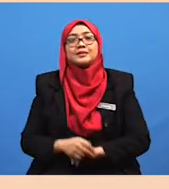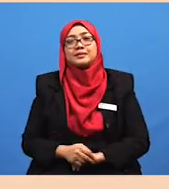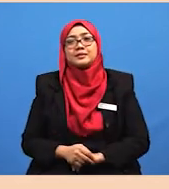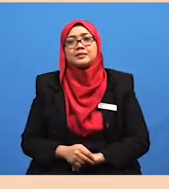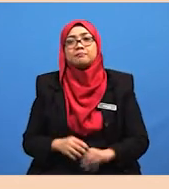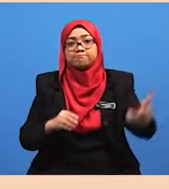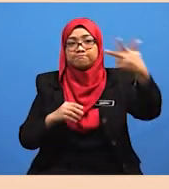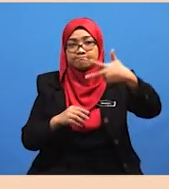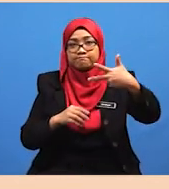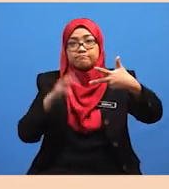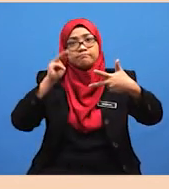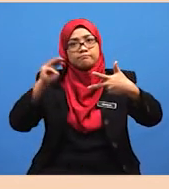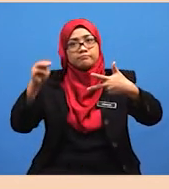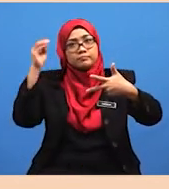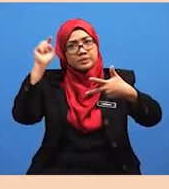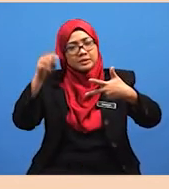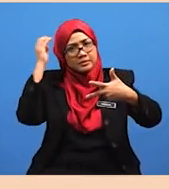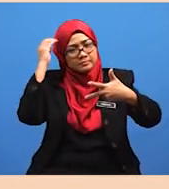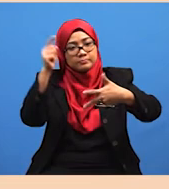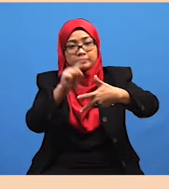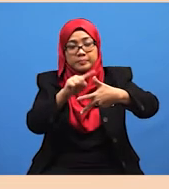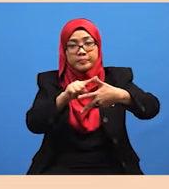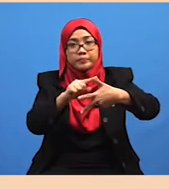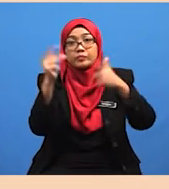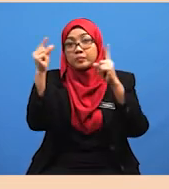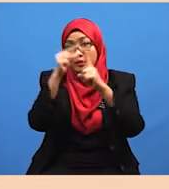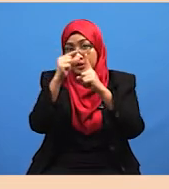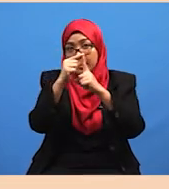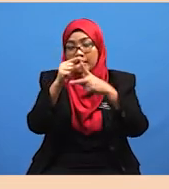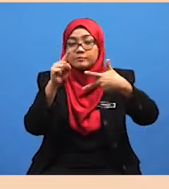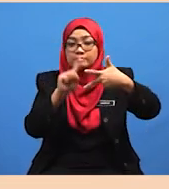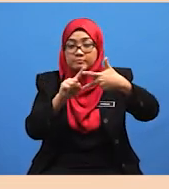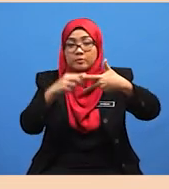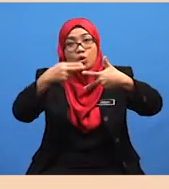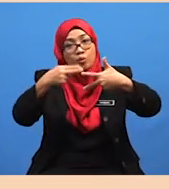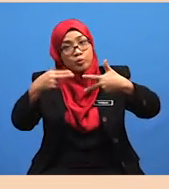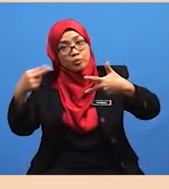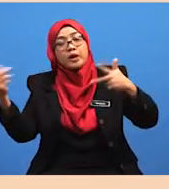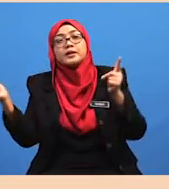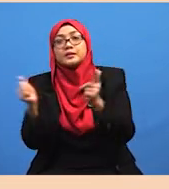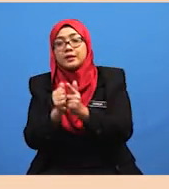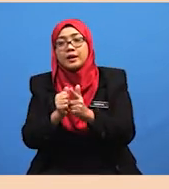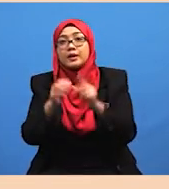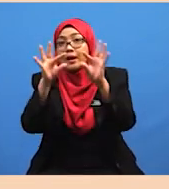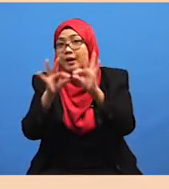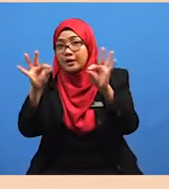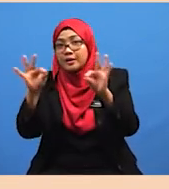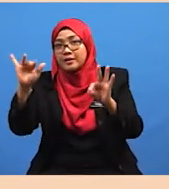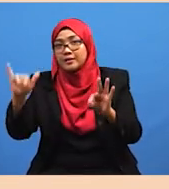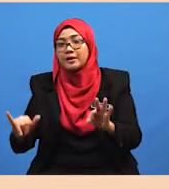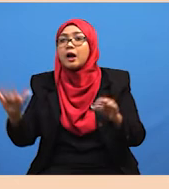perlu memberi fakta khusus uraian dengan ayat yang